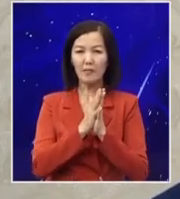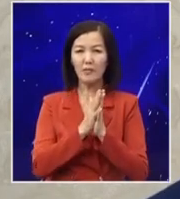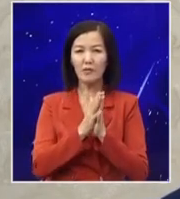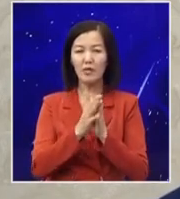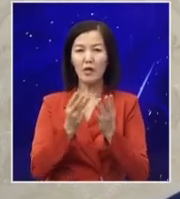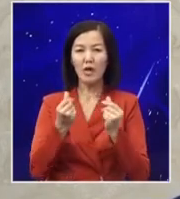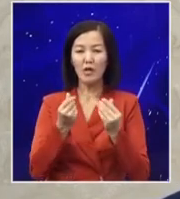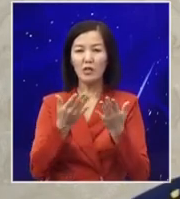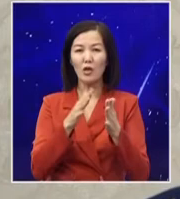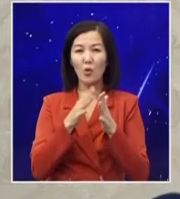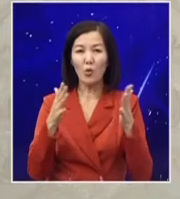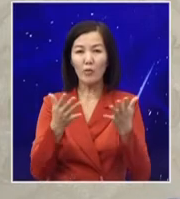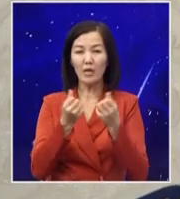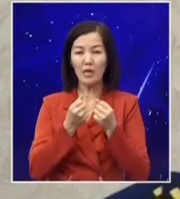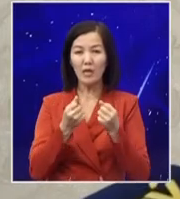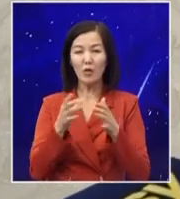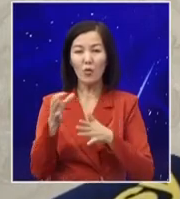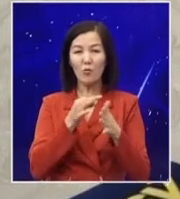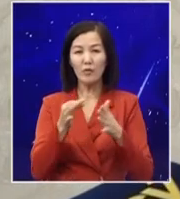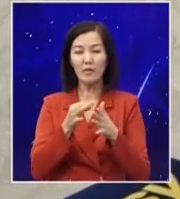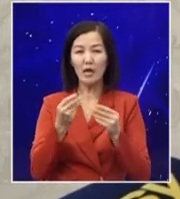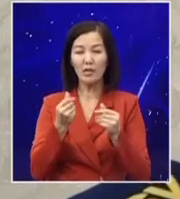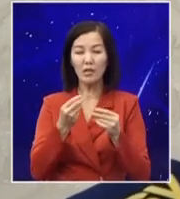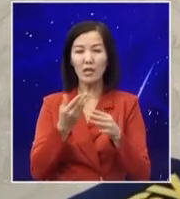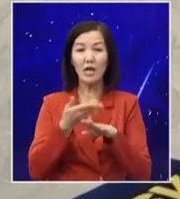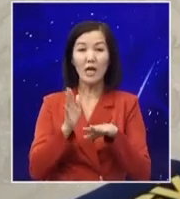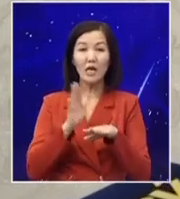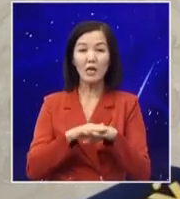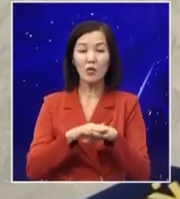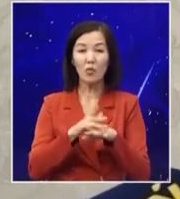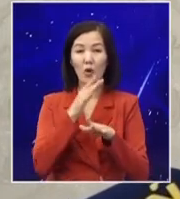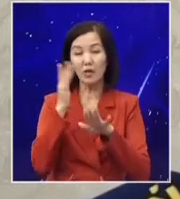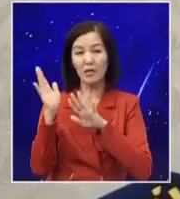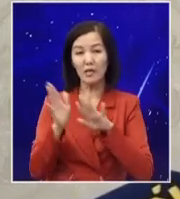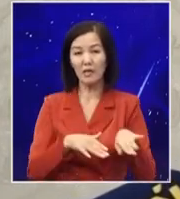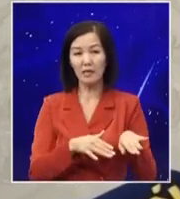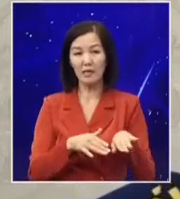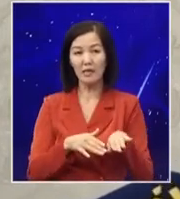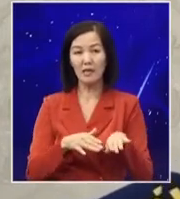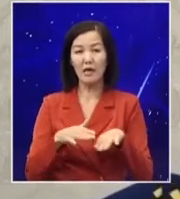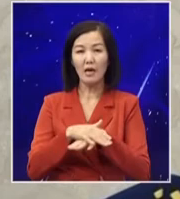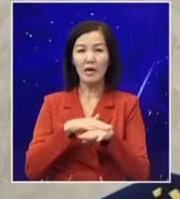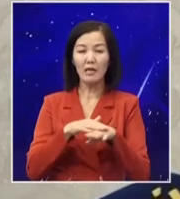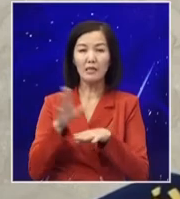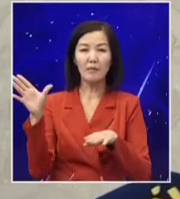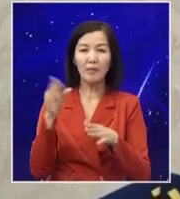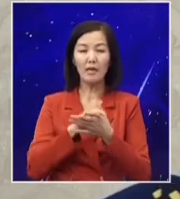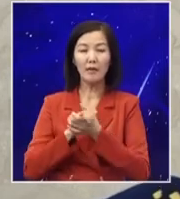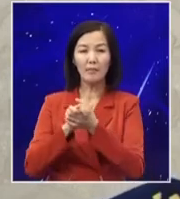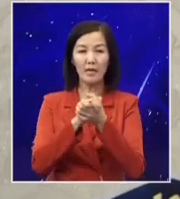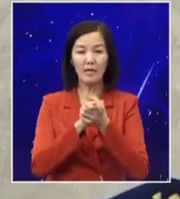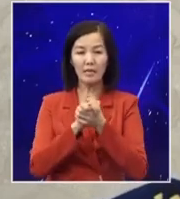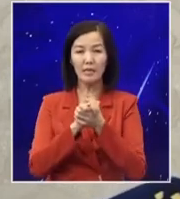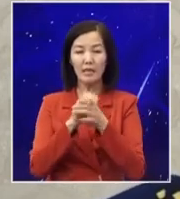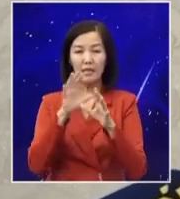ақша берер, орталық облысы. Сонда қиын уақытта бастан өткіздік қо, сонда елдің бірлігін сақтап, елдің